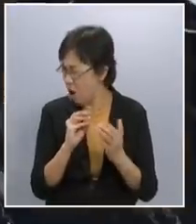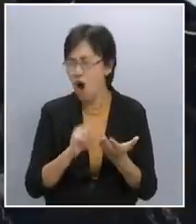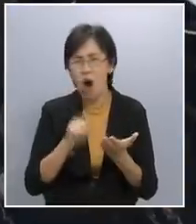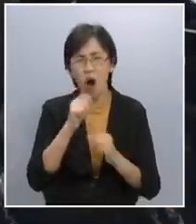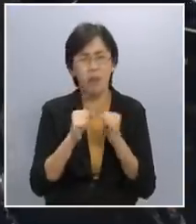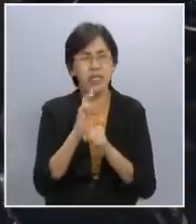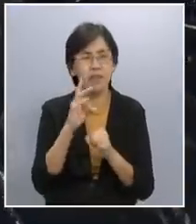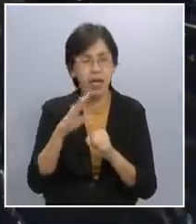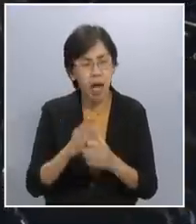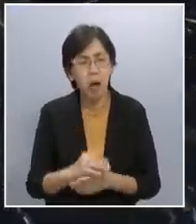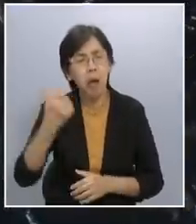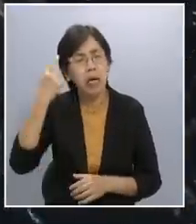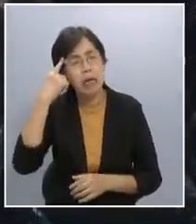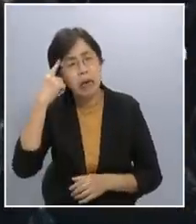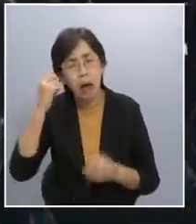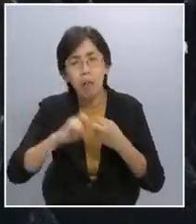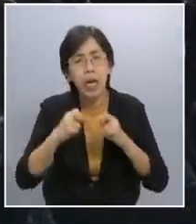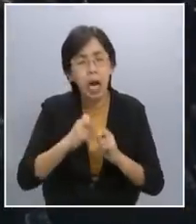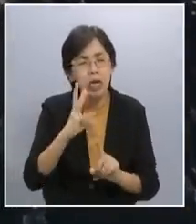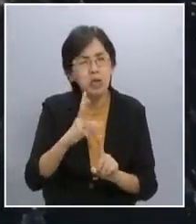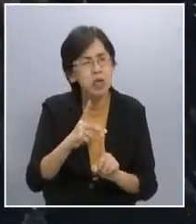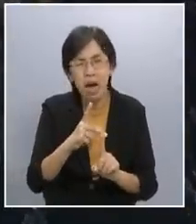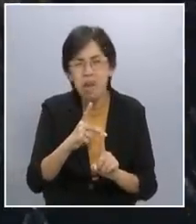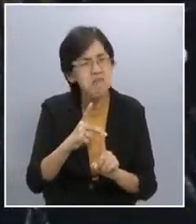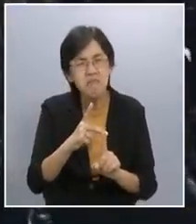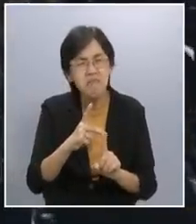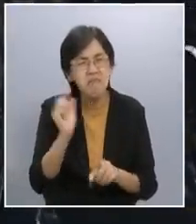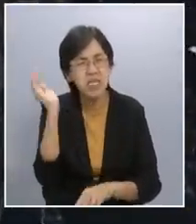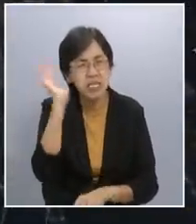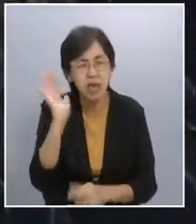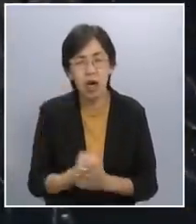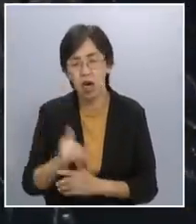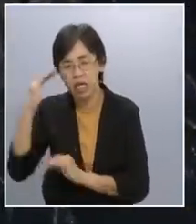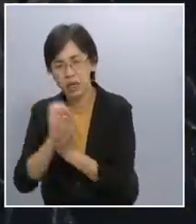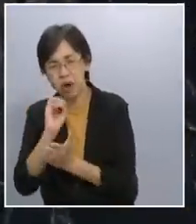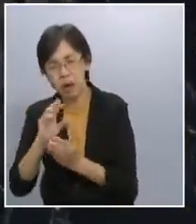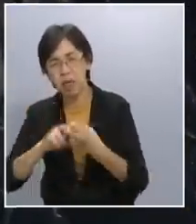เชื่อเรื่องของชู้สาวแต่ว่าทางตำรวจบอกว่าเป็นเรื่องชู้สาว ค่ะ